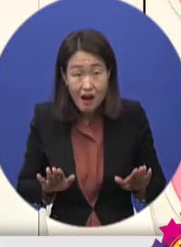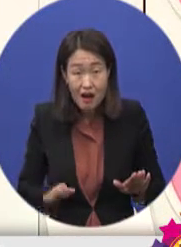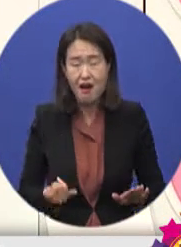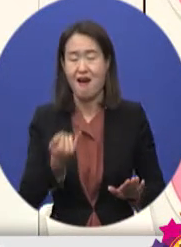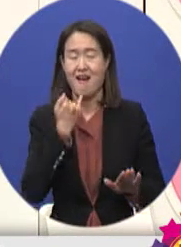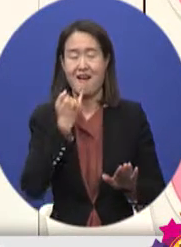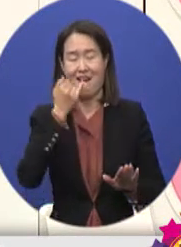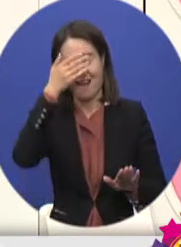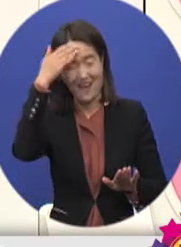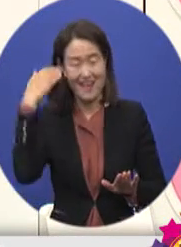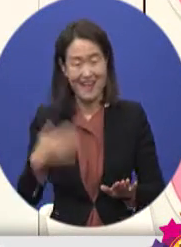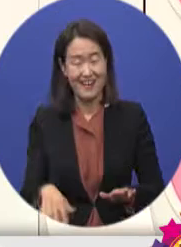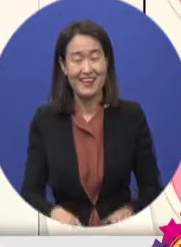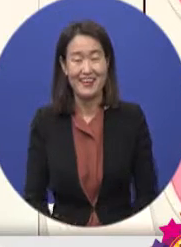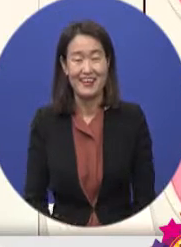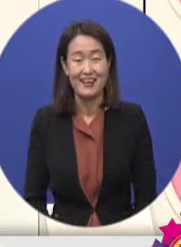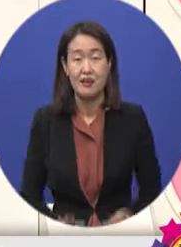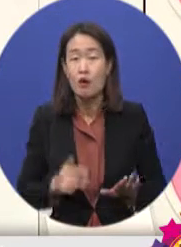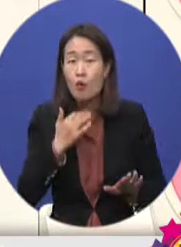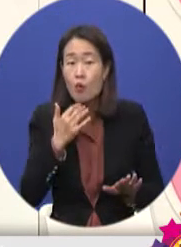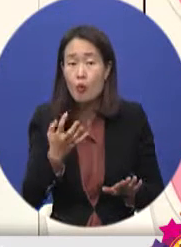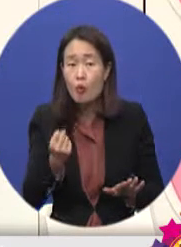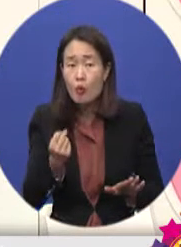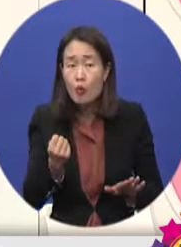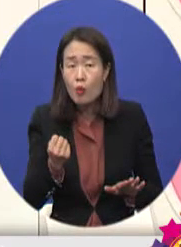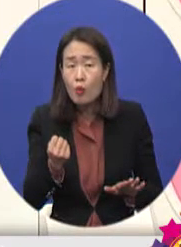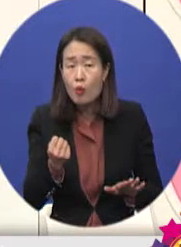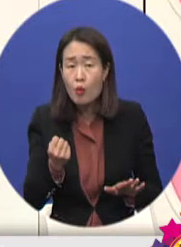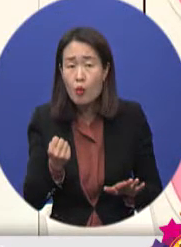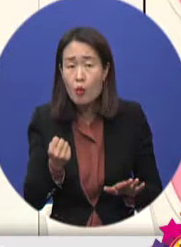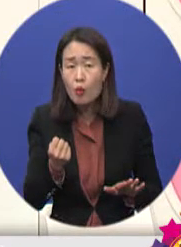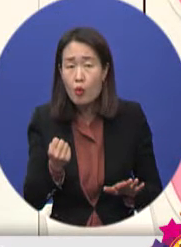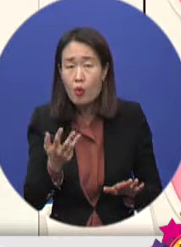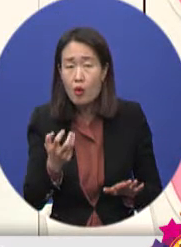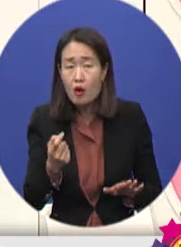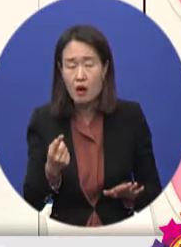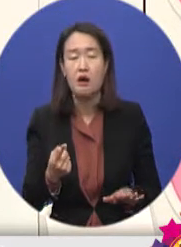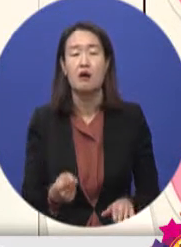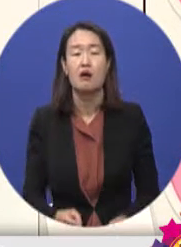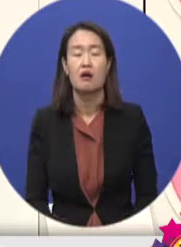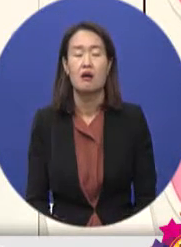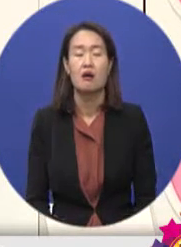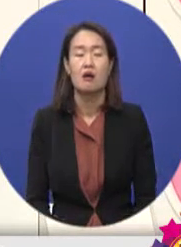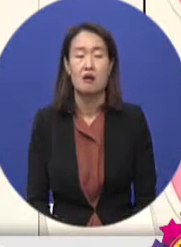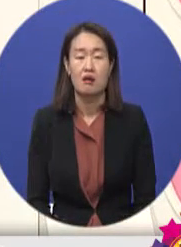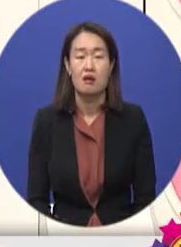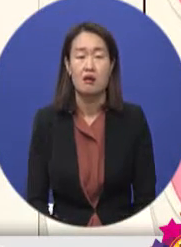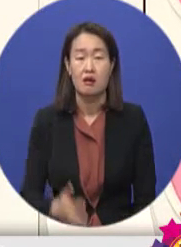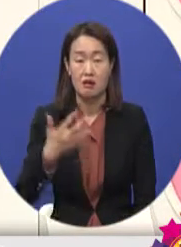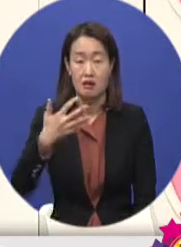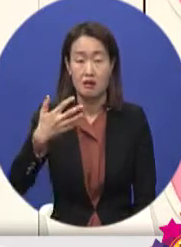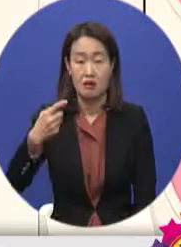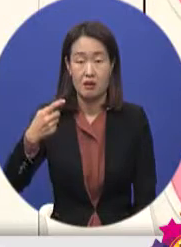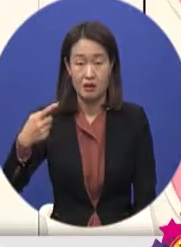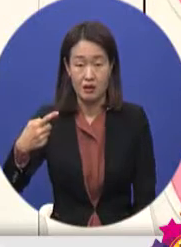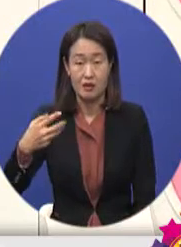괜찮아요 지금은. 지금은 연세가 어떻게 되셨죠? 81살. 81? 응. 아.